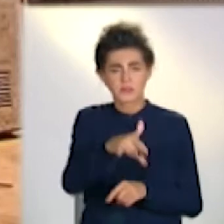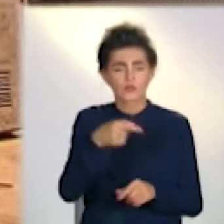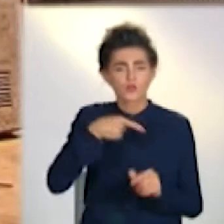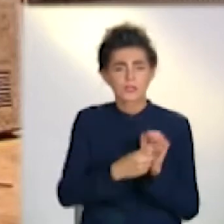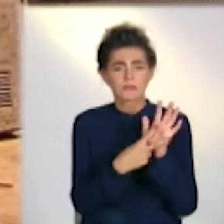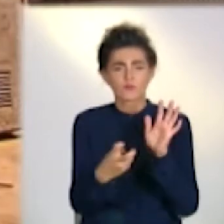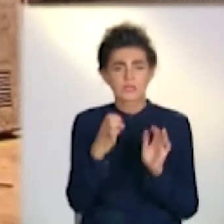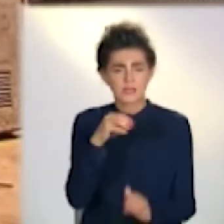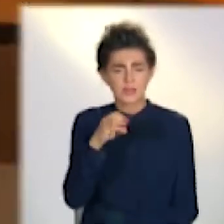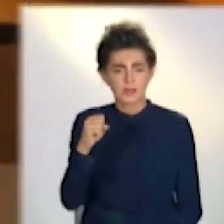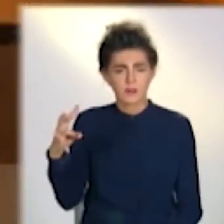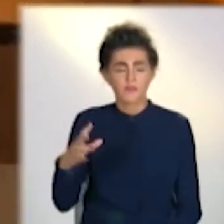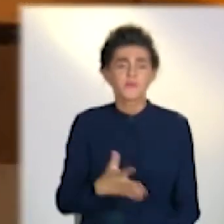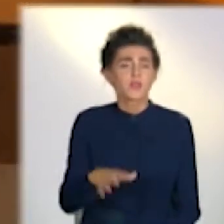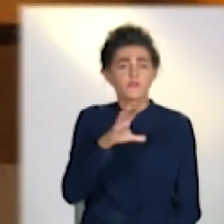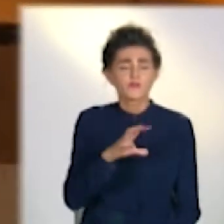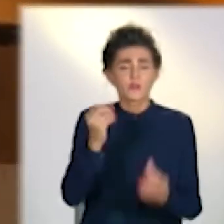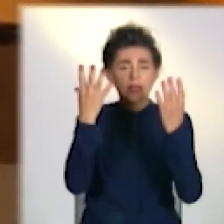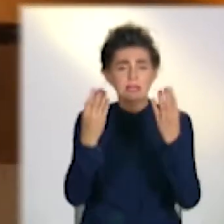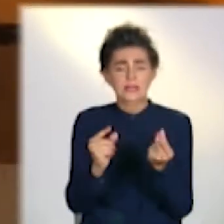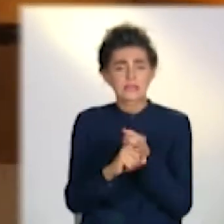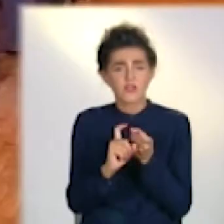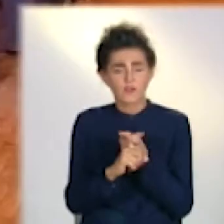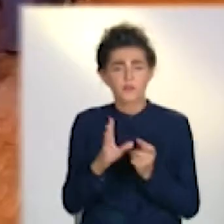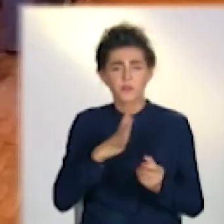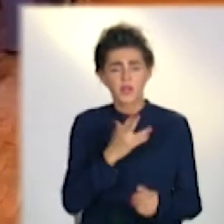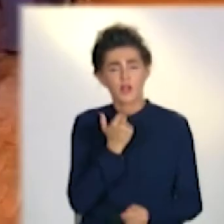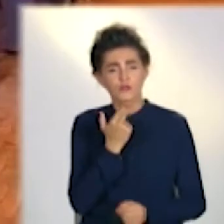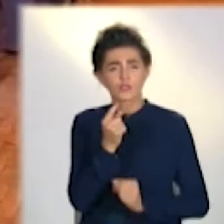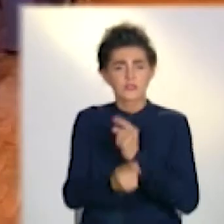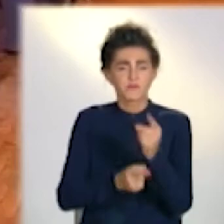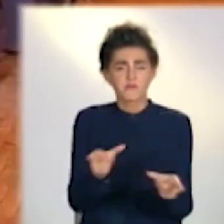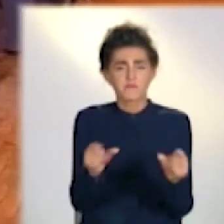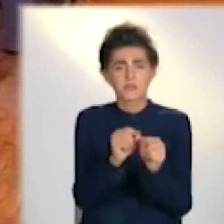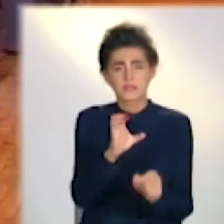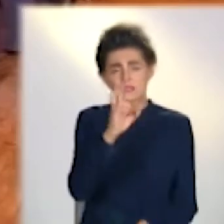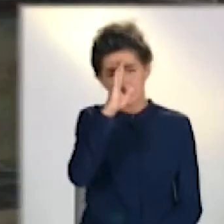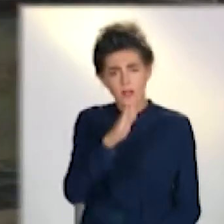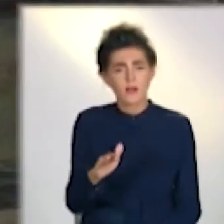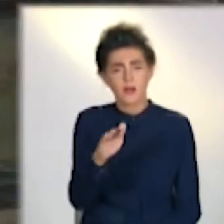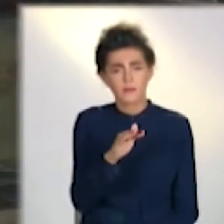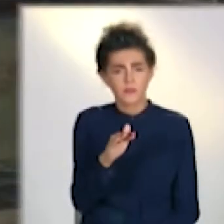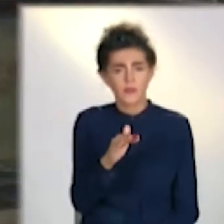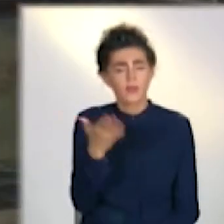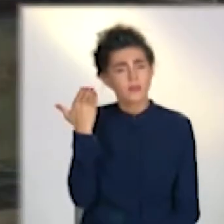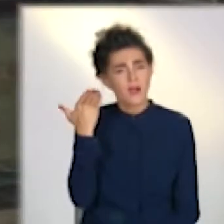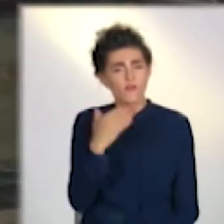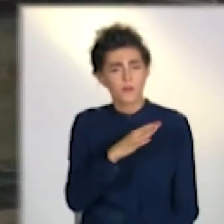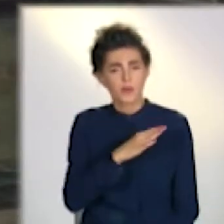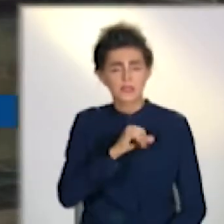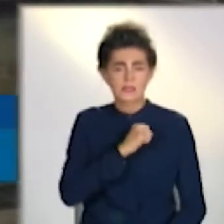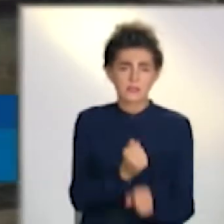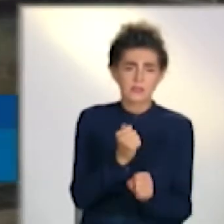Усі роки незалежності комбінат імені Ілліча змінювався разом із країною, впевнений металург. Вот. Если раньше я делал